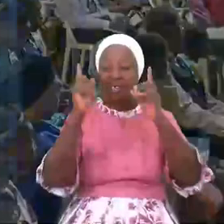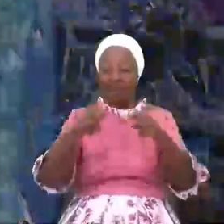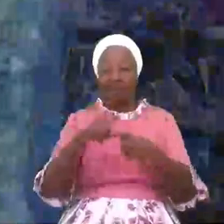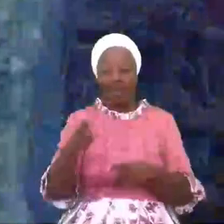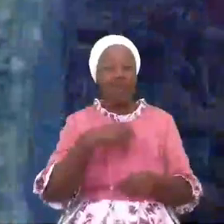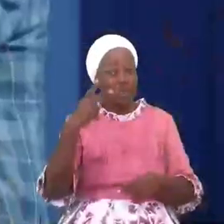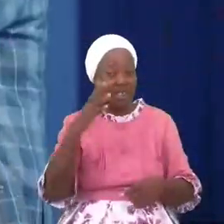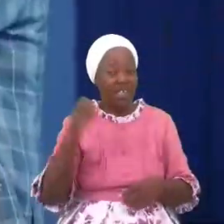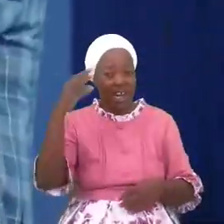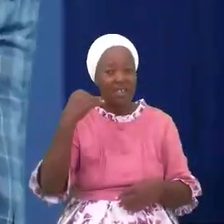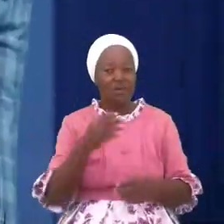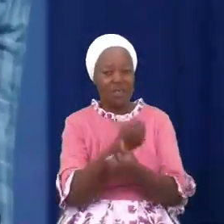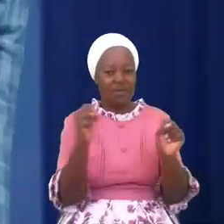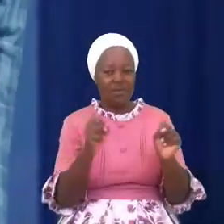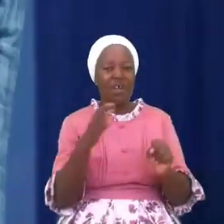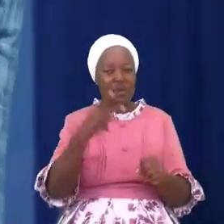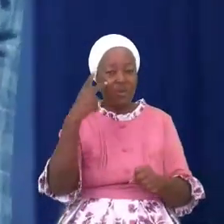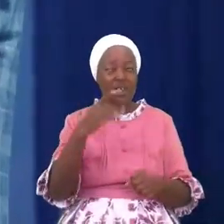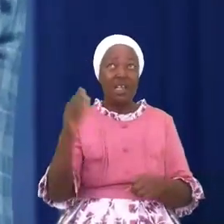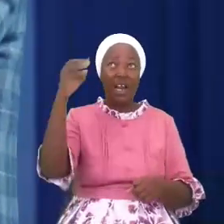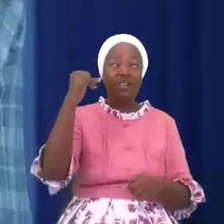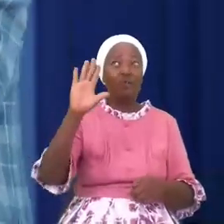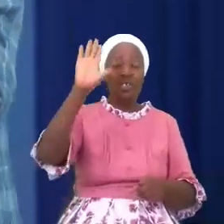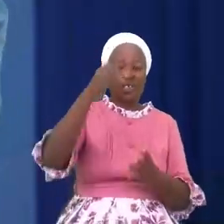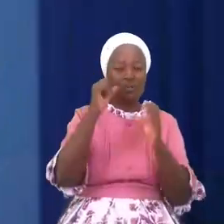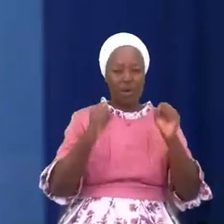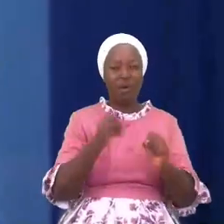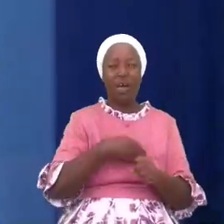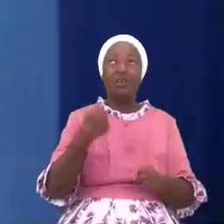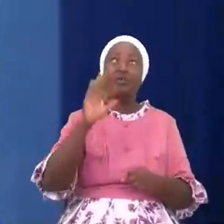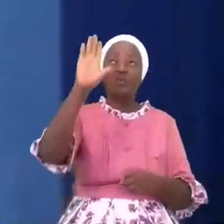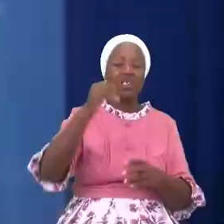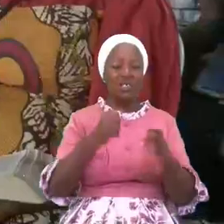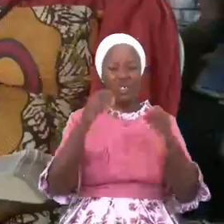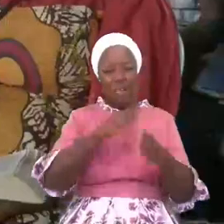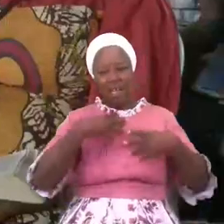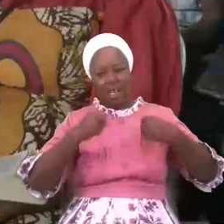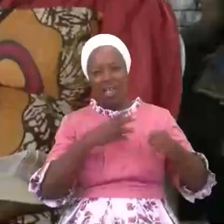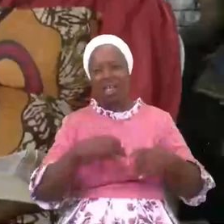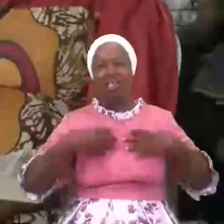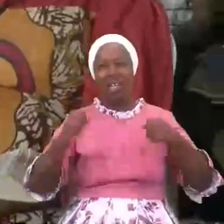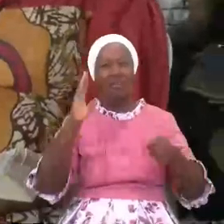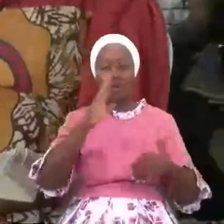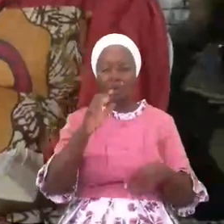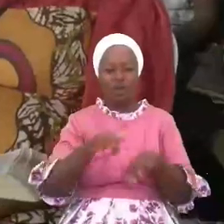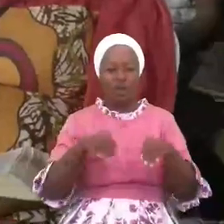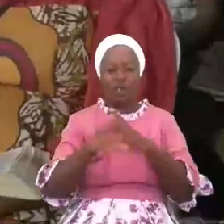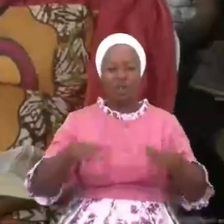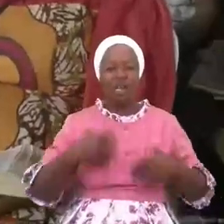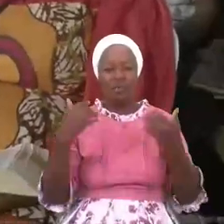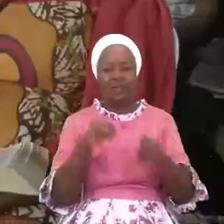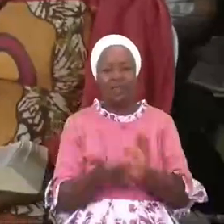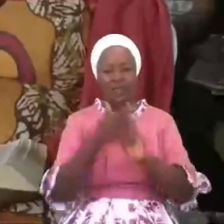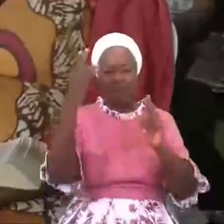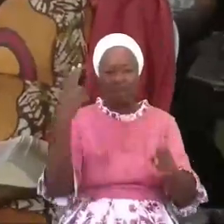salut. Tu verras la lumière de sa puissance et de sa guérison sera effectué dans ta vie au nom